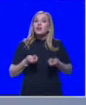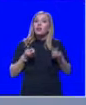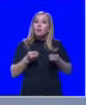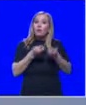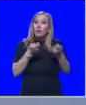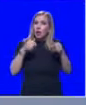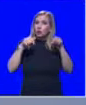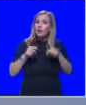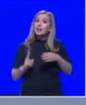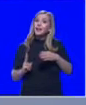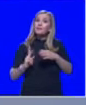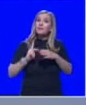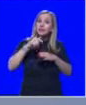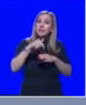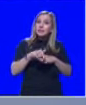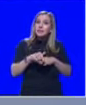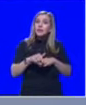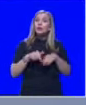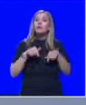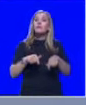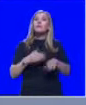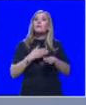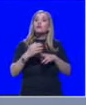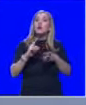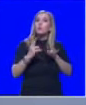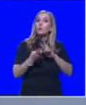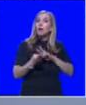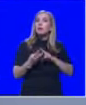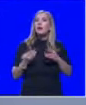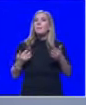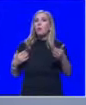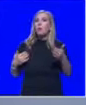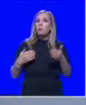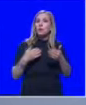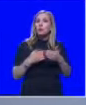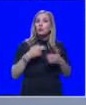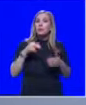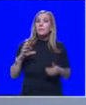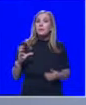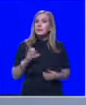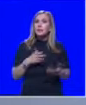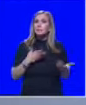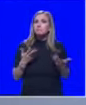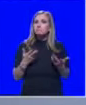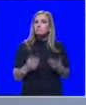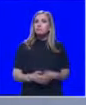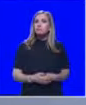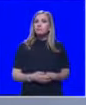на влизането в АЛДЕ на Продължаваме промяната? По-близо до ДПС?